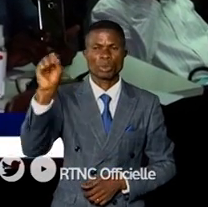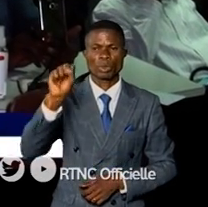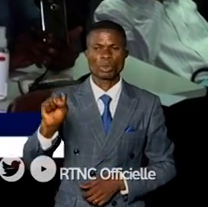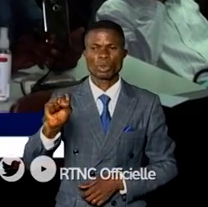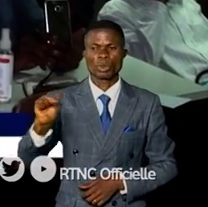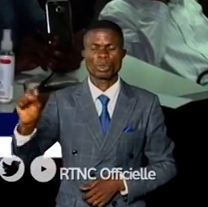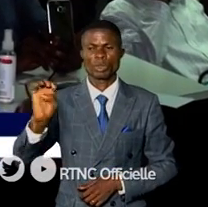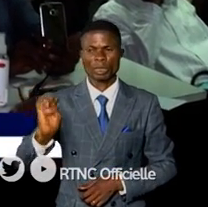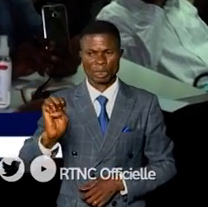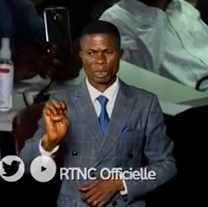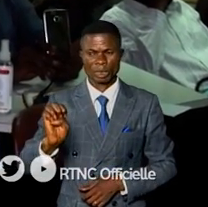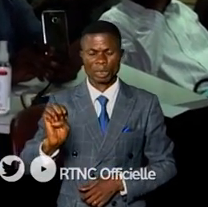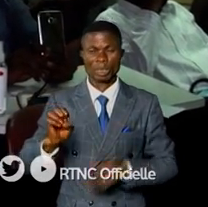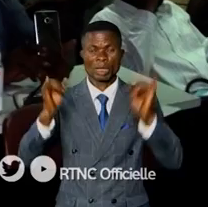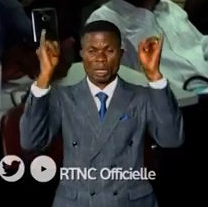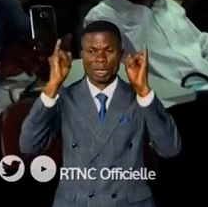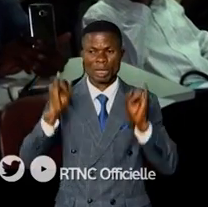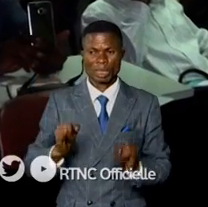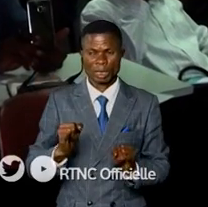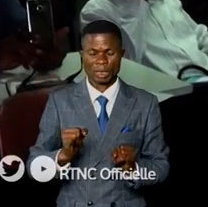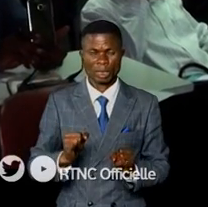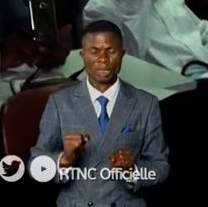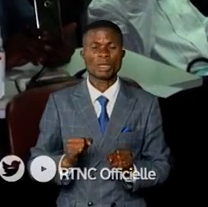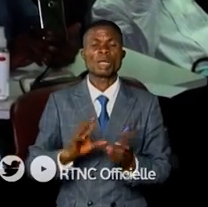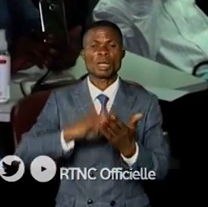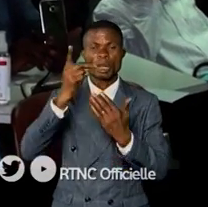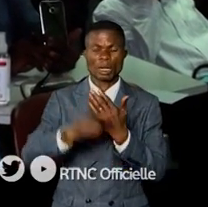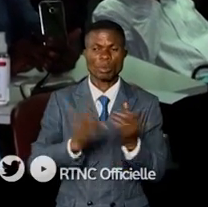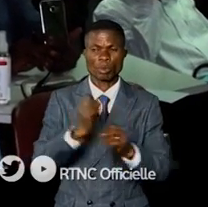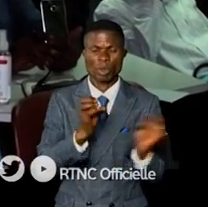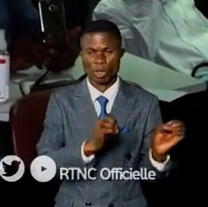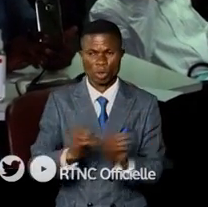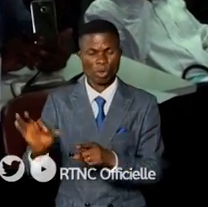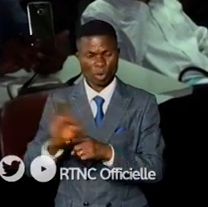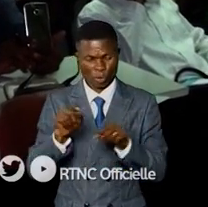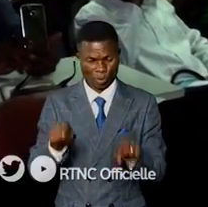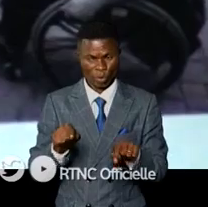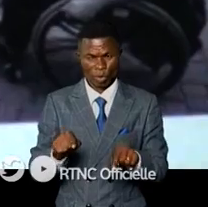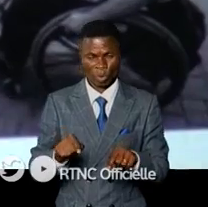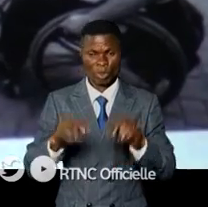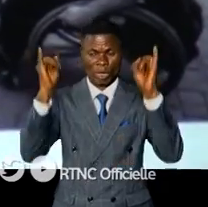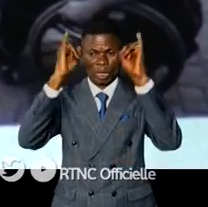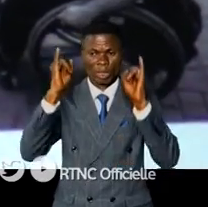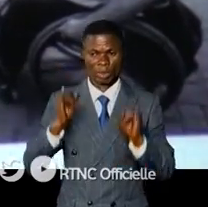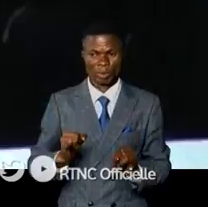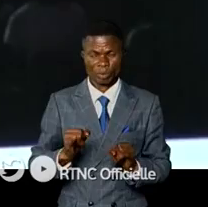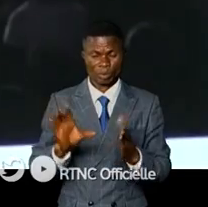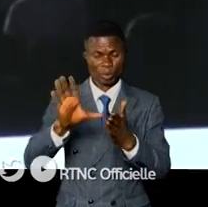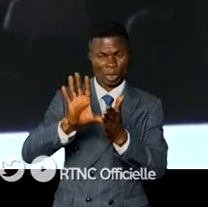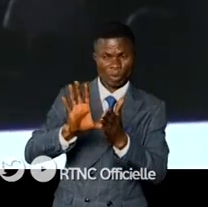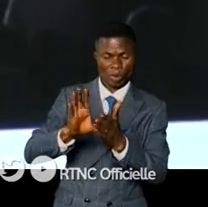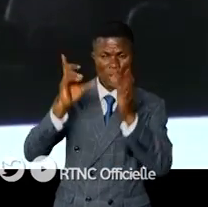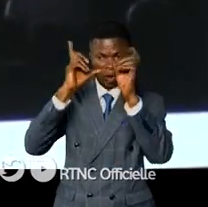Sputnik, dont la présence se matérialise par l'organisation de cette formation en ligne. Des images, des